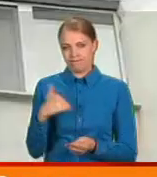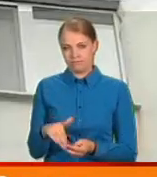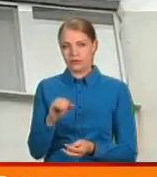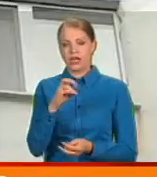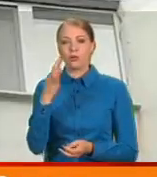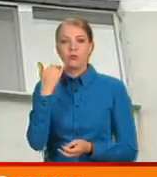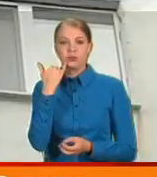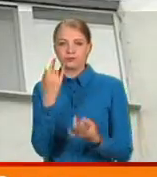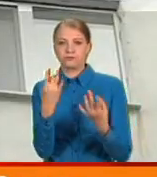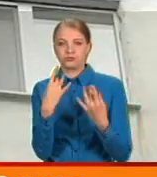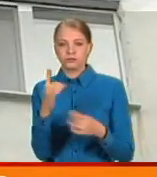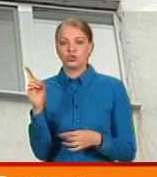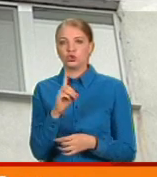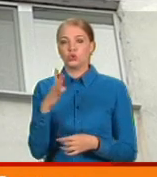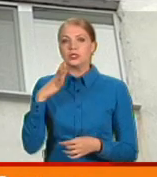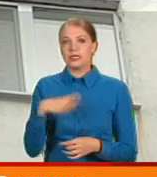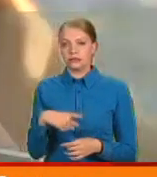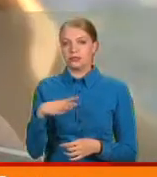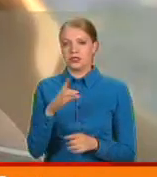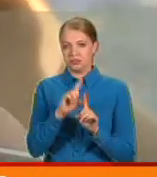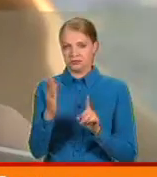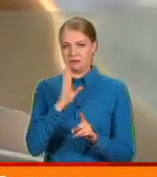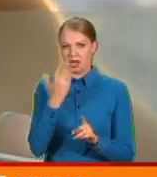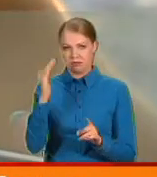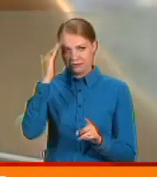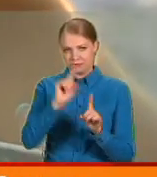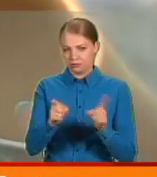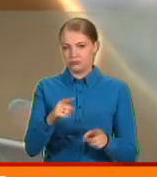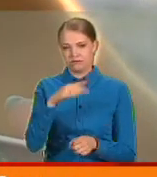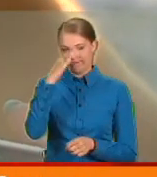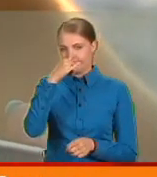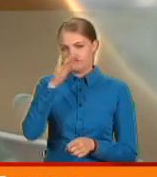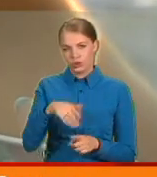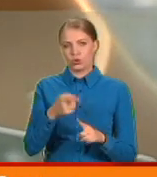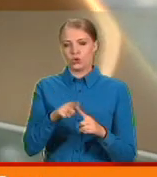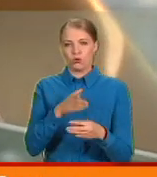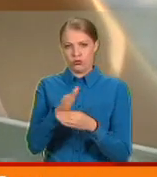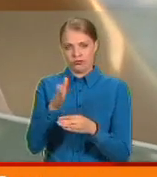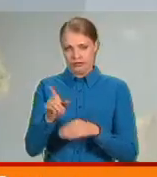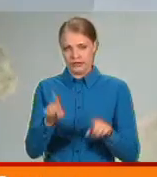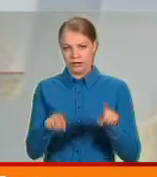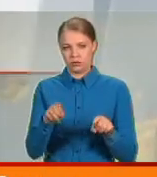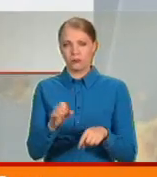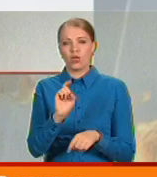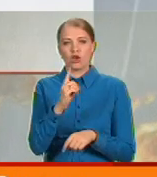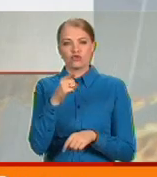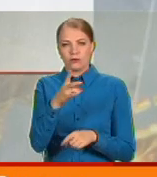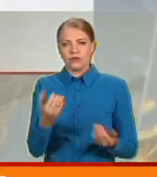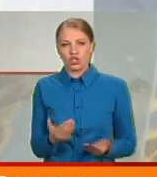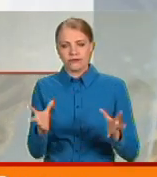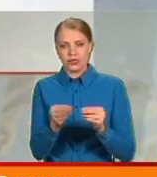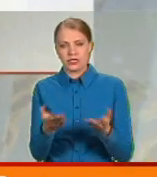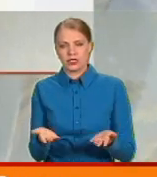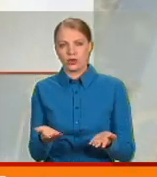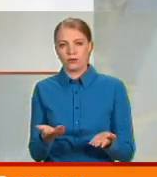відмовився, але телефоном розповів, що терпіти дивацтва матері йому було не сила, тому і навідував її рідко. А чому ви не живете з